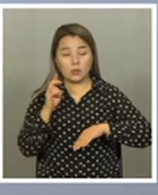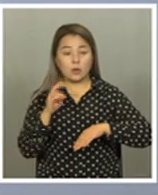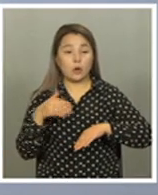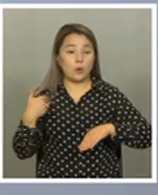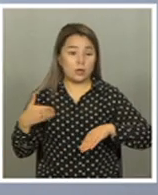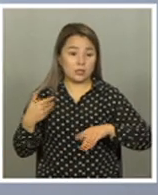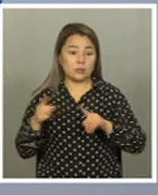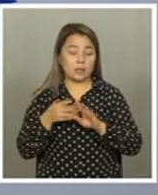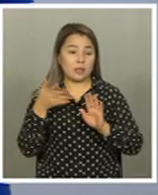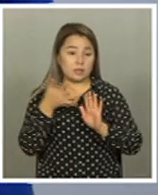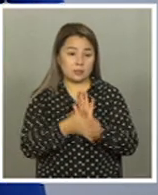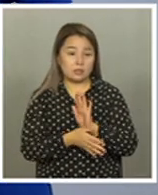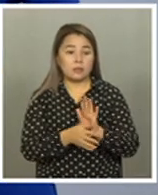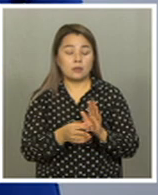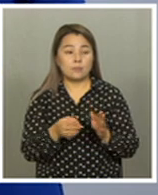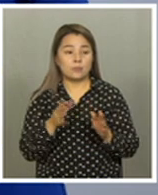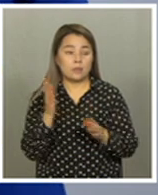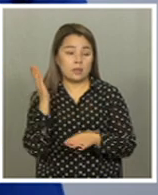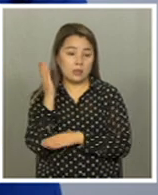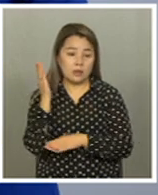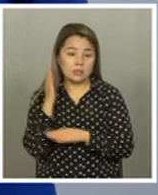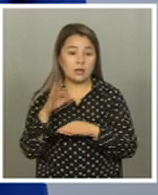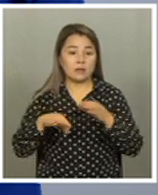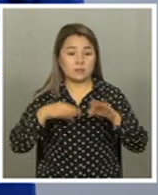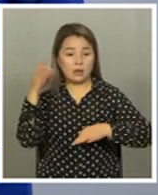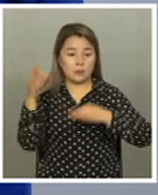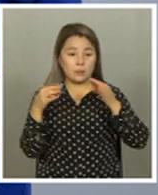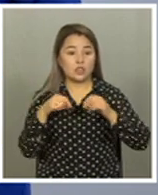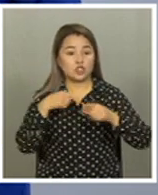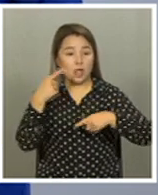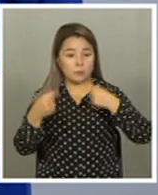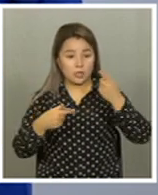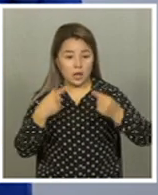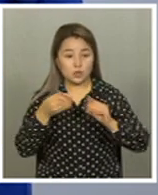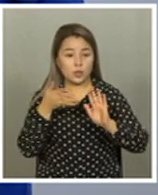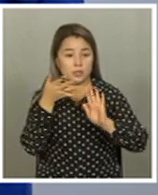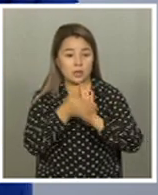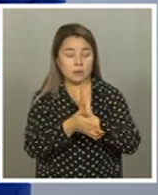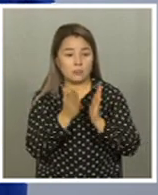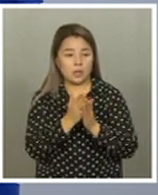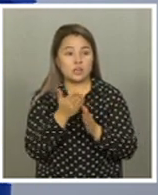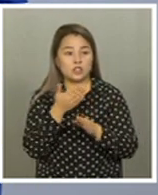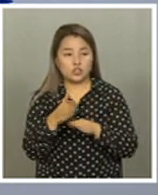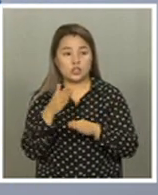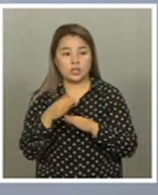отырып сабаққа, жапыраққа тасымалдайды, ал оларға жеке-жеке